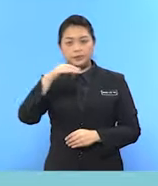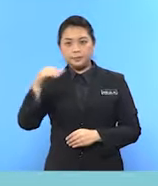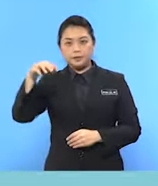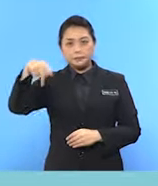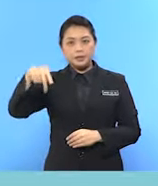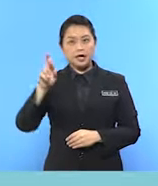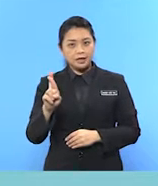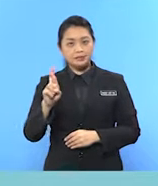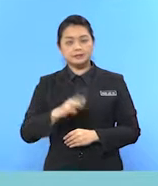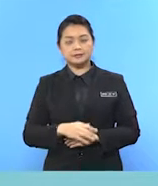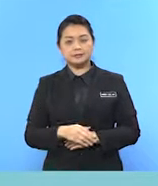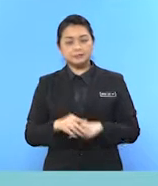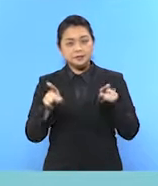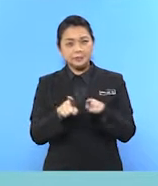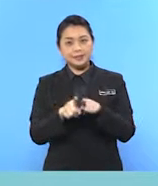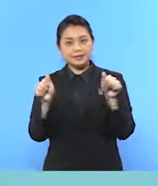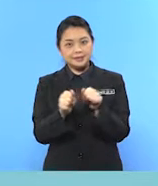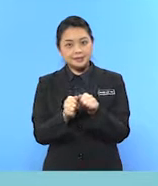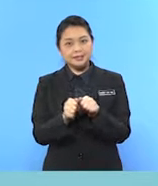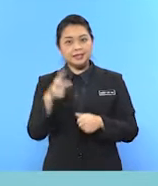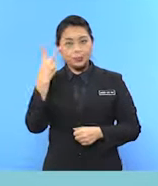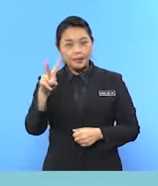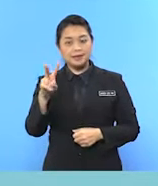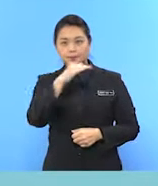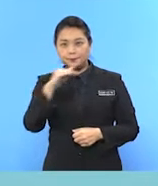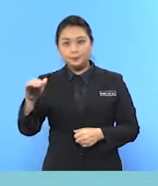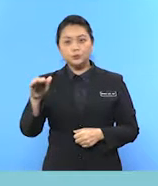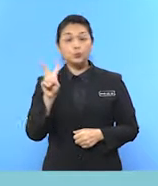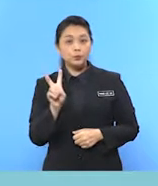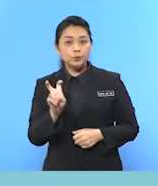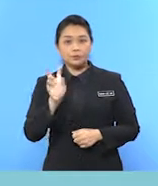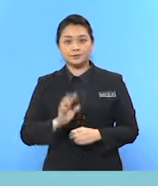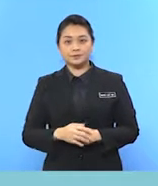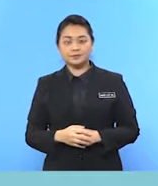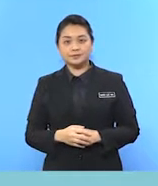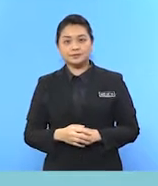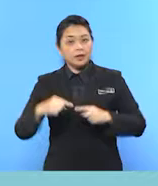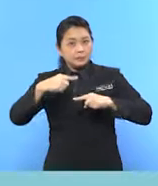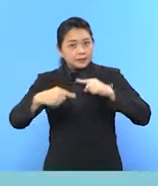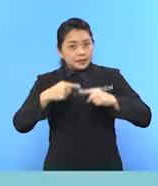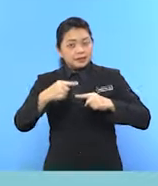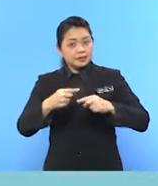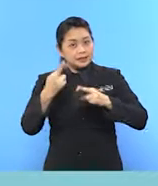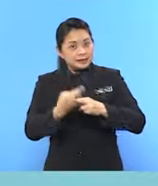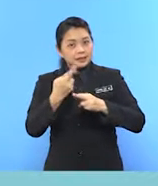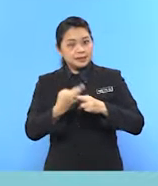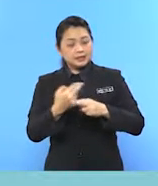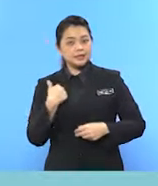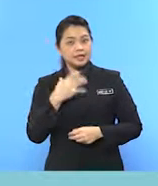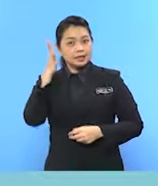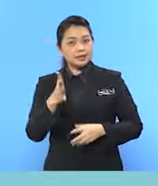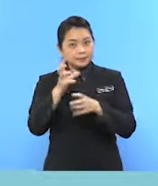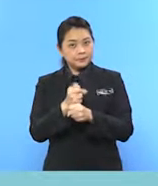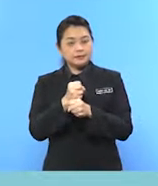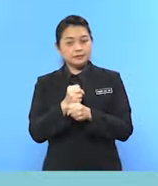per PR bersamaan dengan 12/20. Dan apabila kita permudahkan,